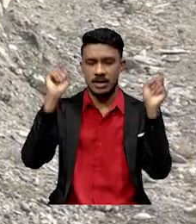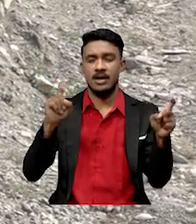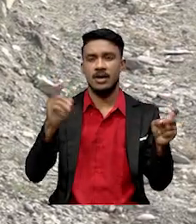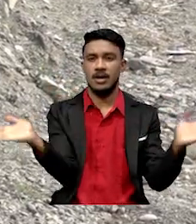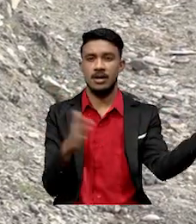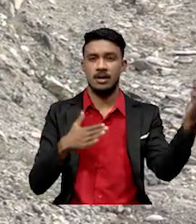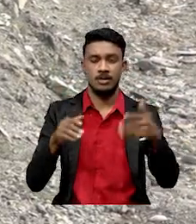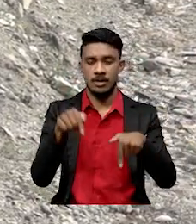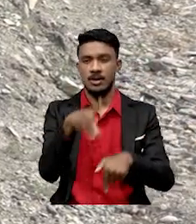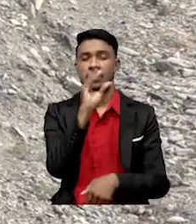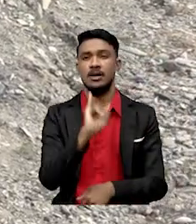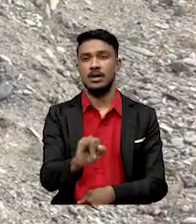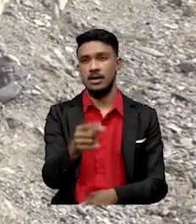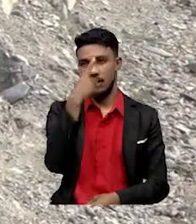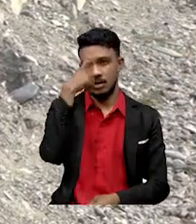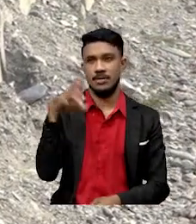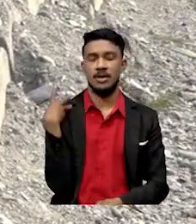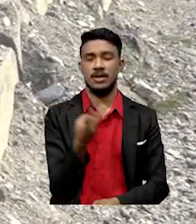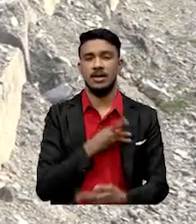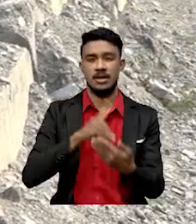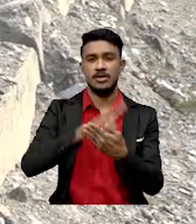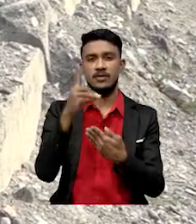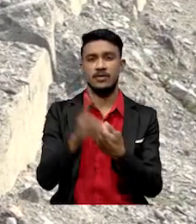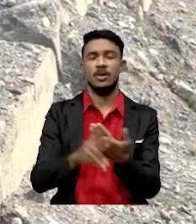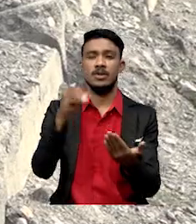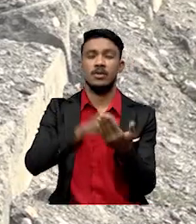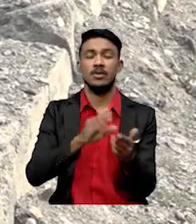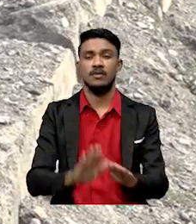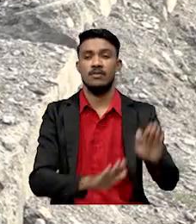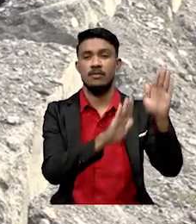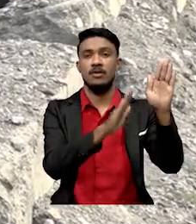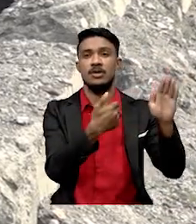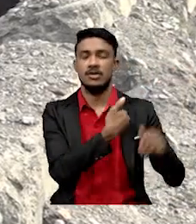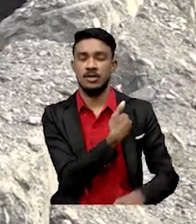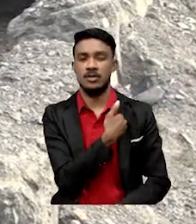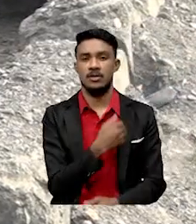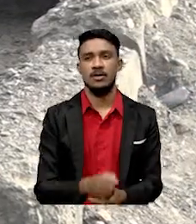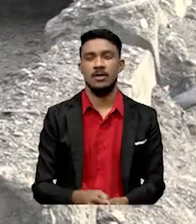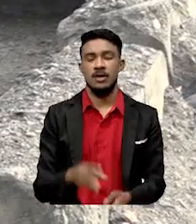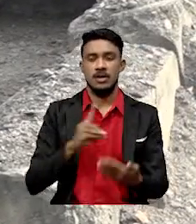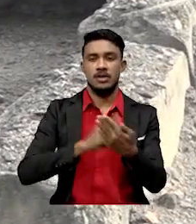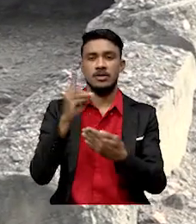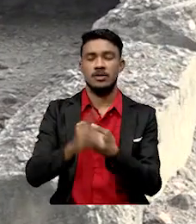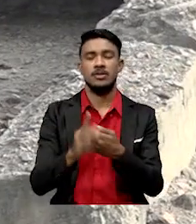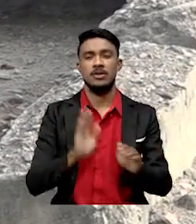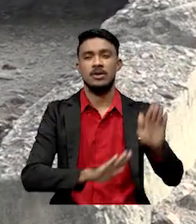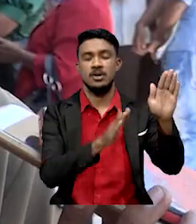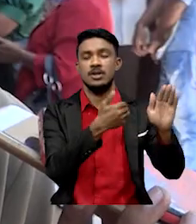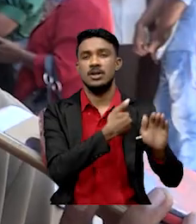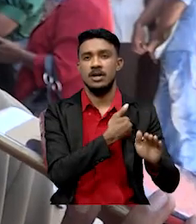dili. Tambah itanya desenvolvimento batu area rural ini sidau. Desenvolvimento area rural ini sidau. Entam,